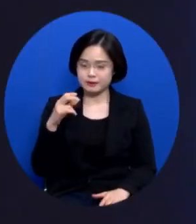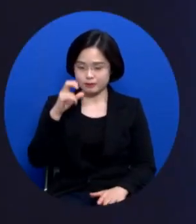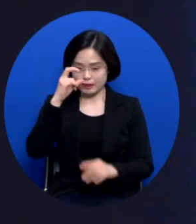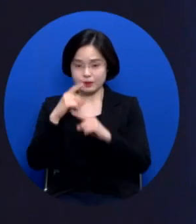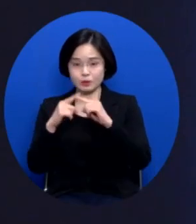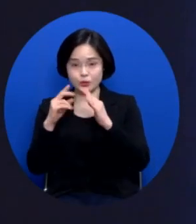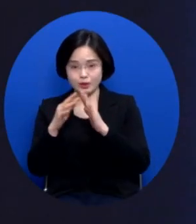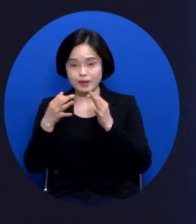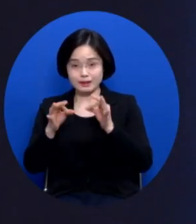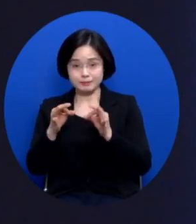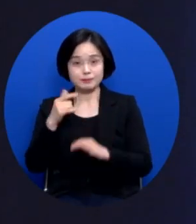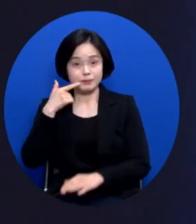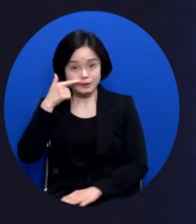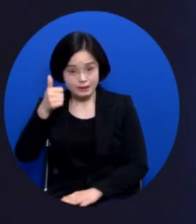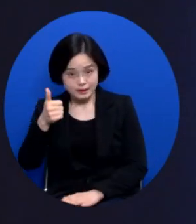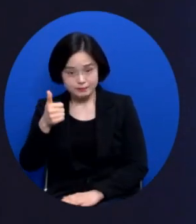목사,